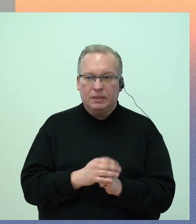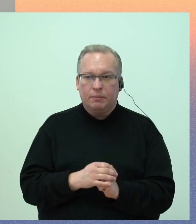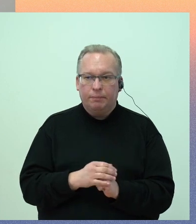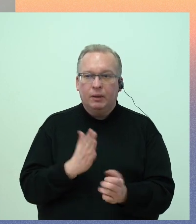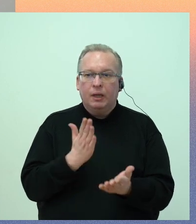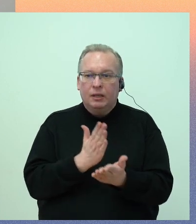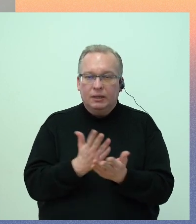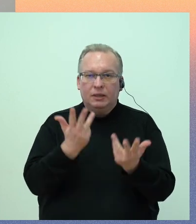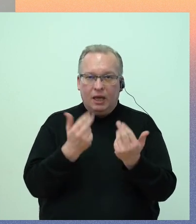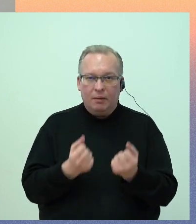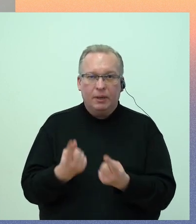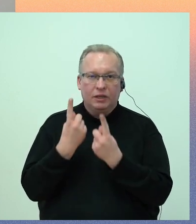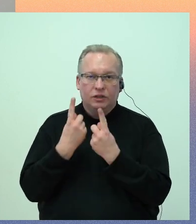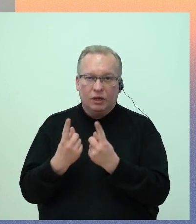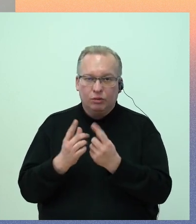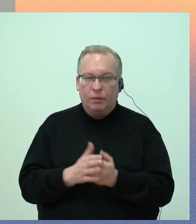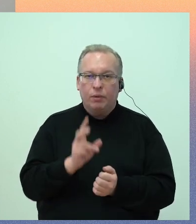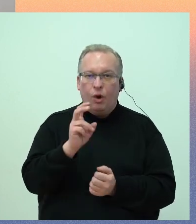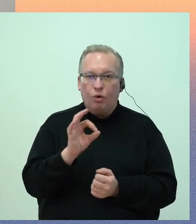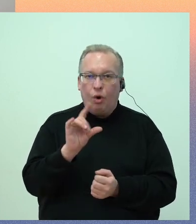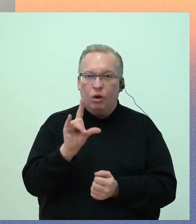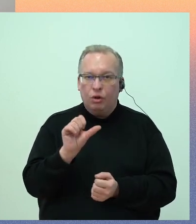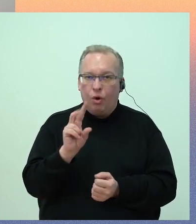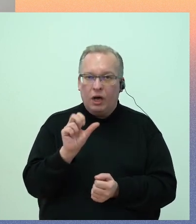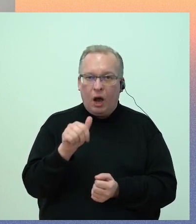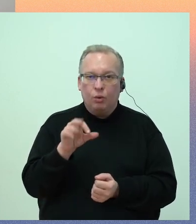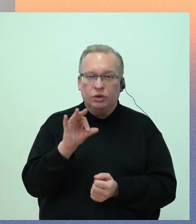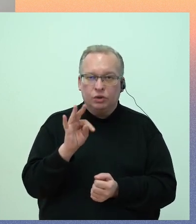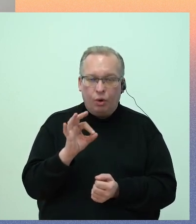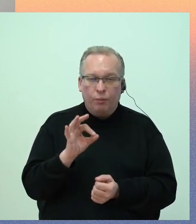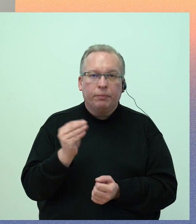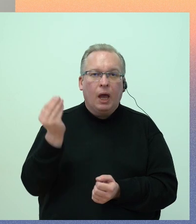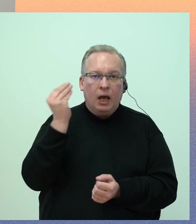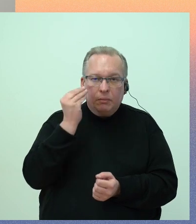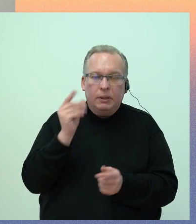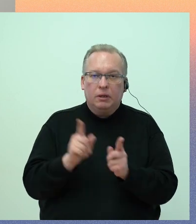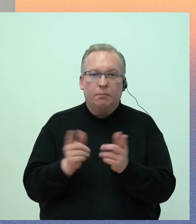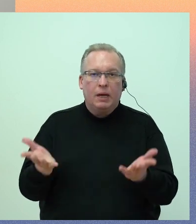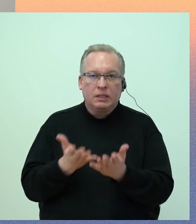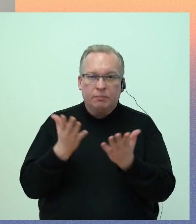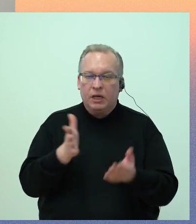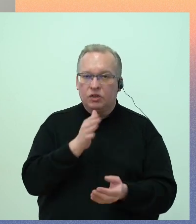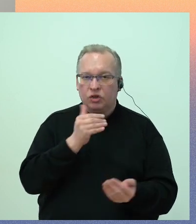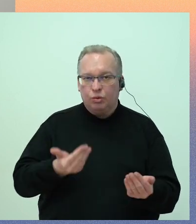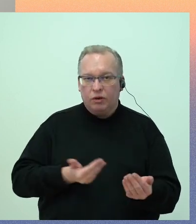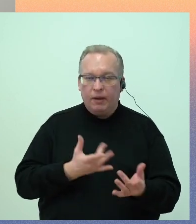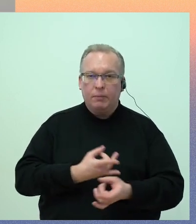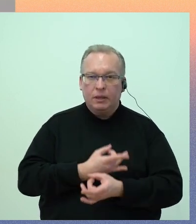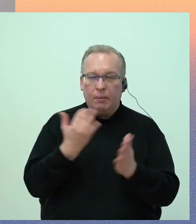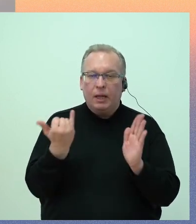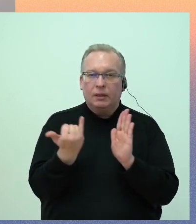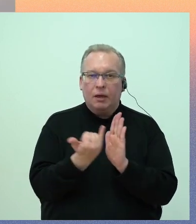be abejo yra išsaugoti holokausto atmintį ir taip pat skatinti žydų gyvenimą ir kultūrą,